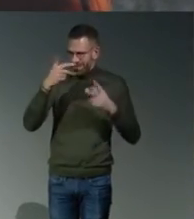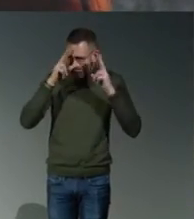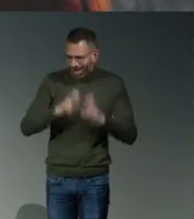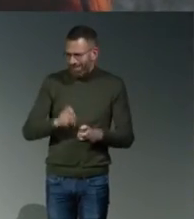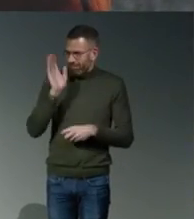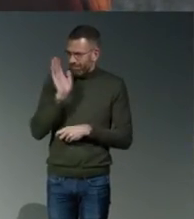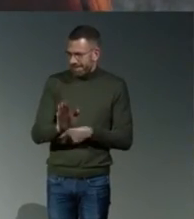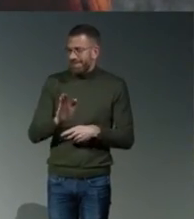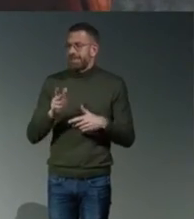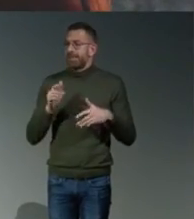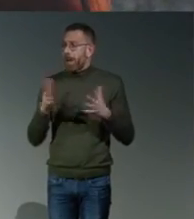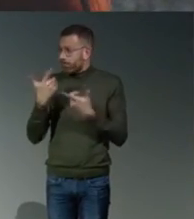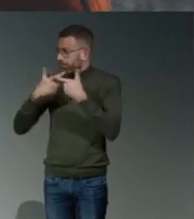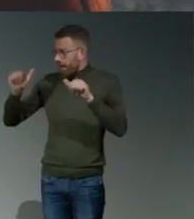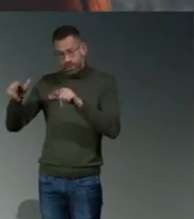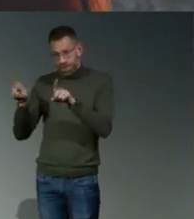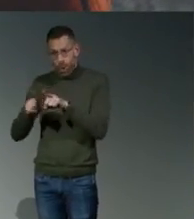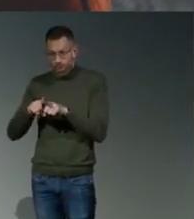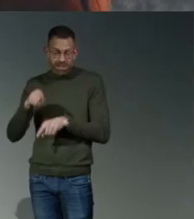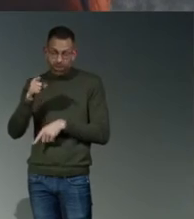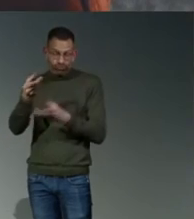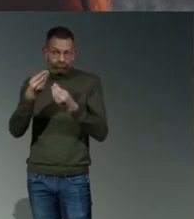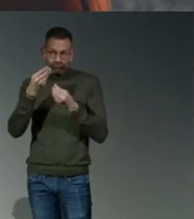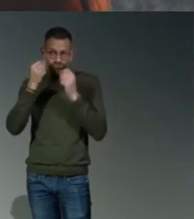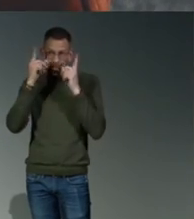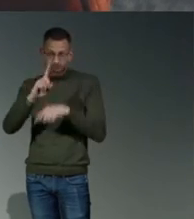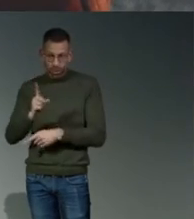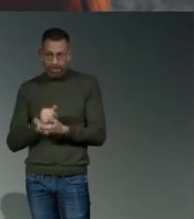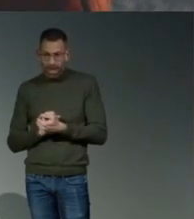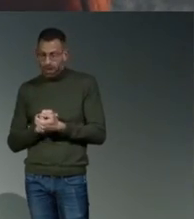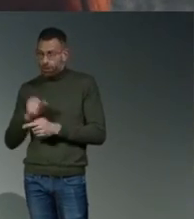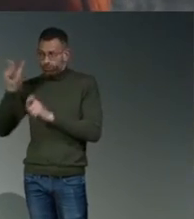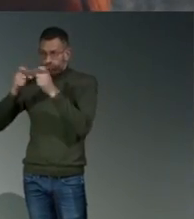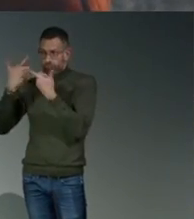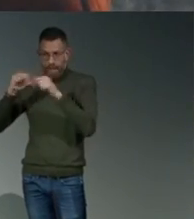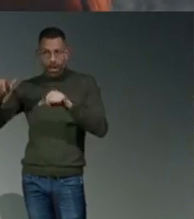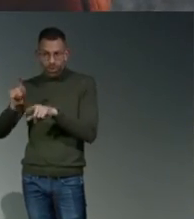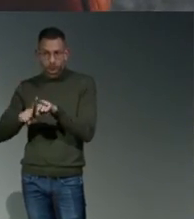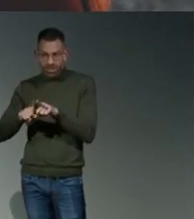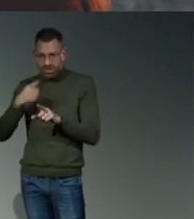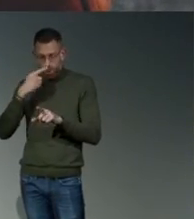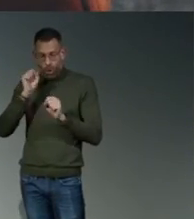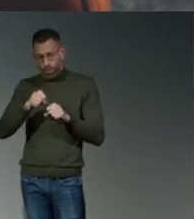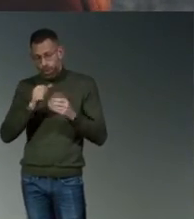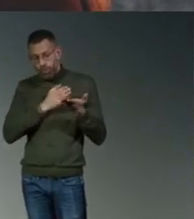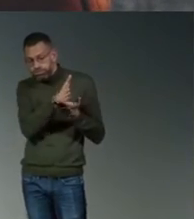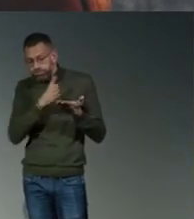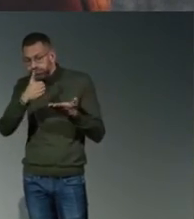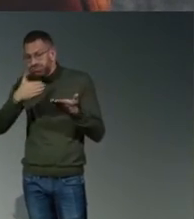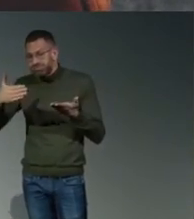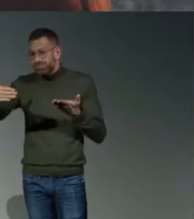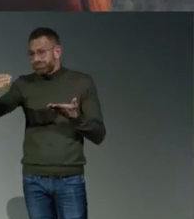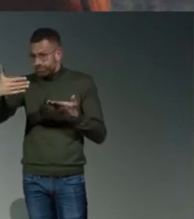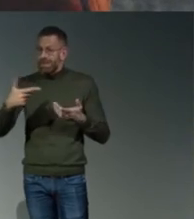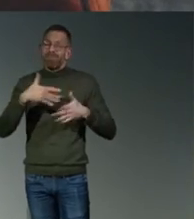analytique, mais la linguistique aussi, donc ça ne m'étonne pas ce que vous dites en fait. Donc je pense qu'il y a plusieurs voies d'accès, mais la voie